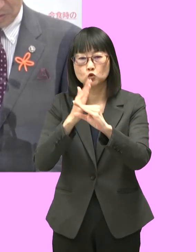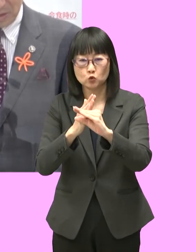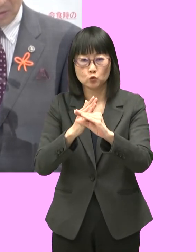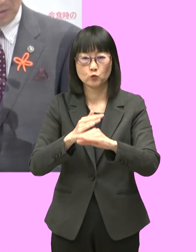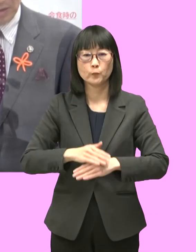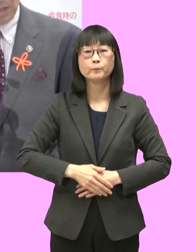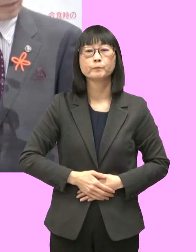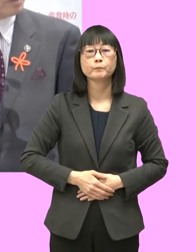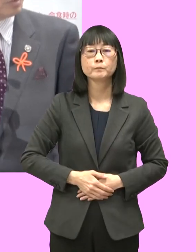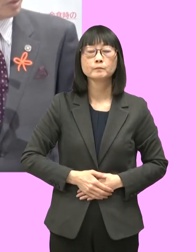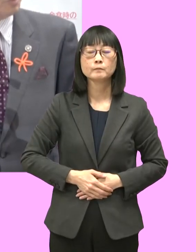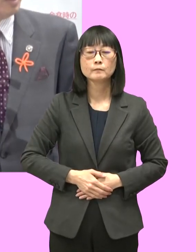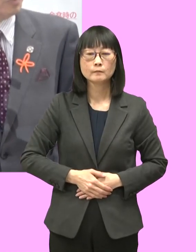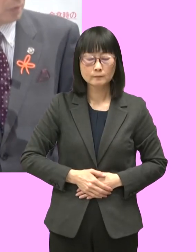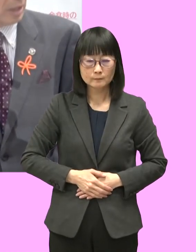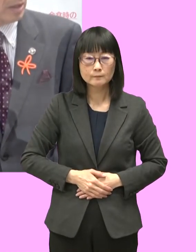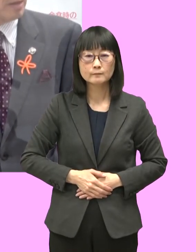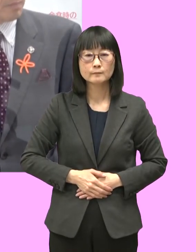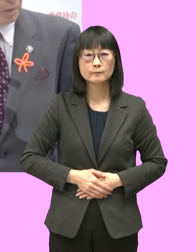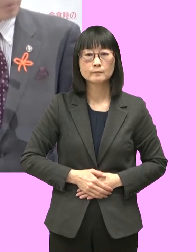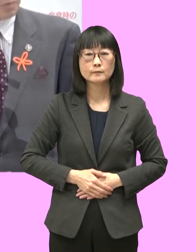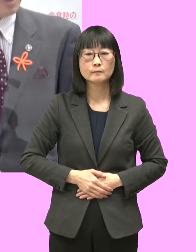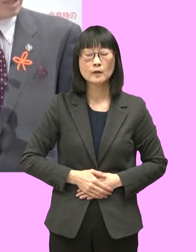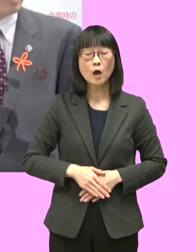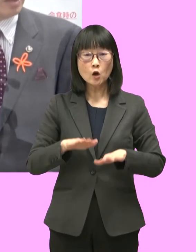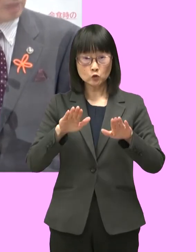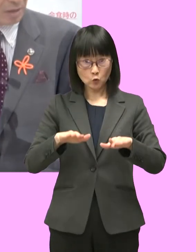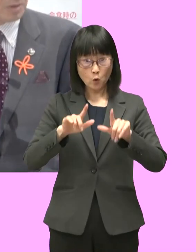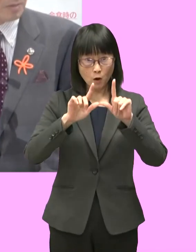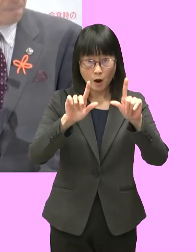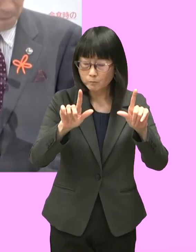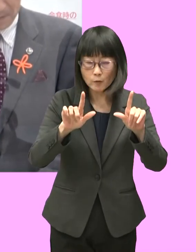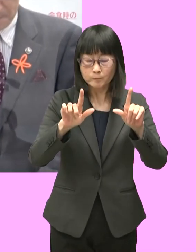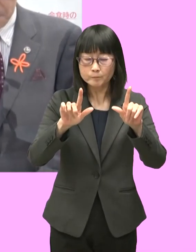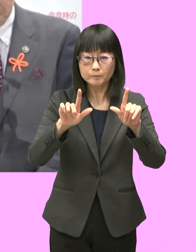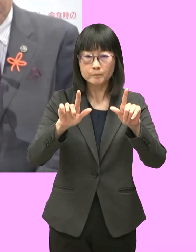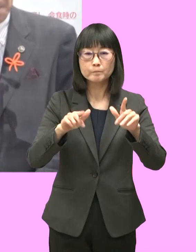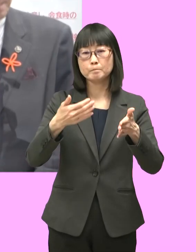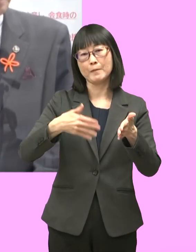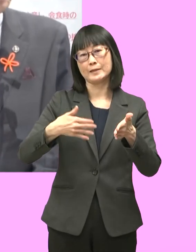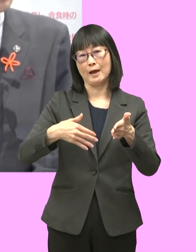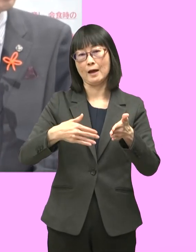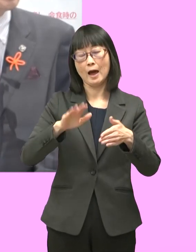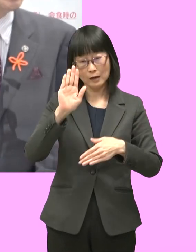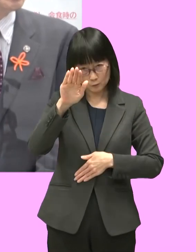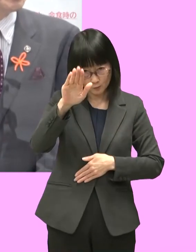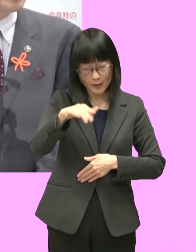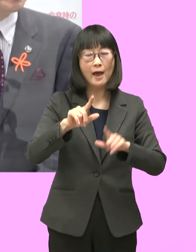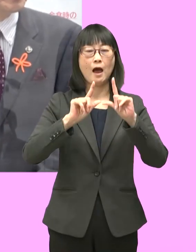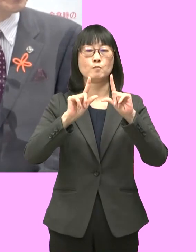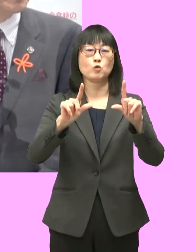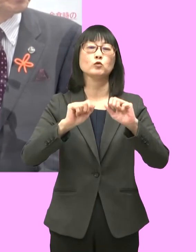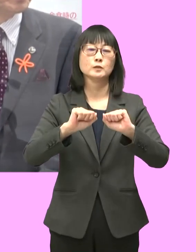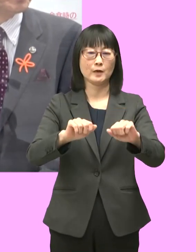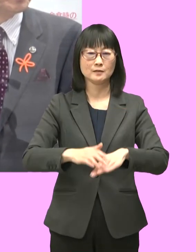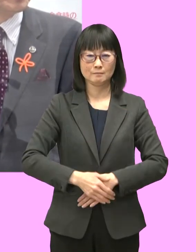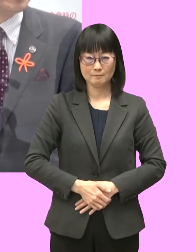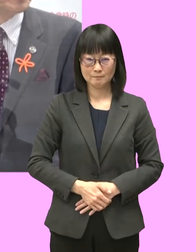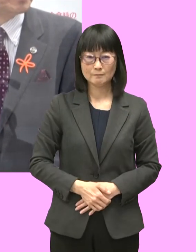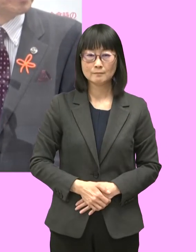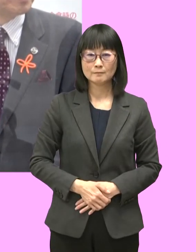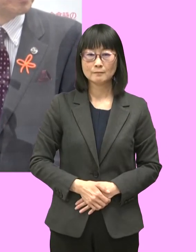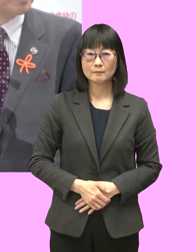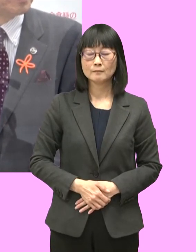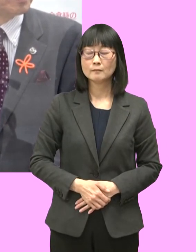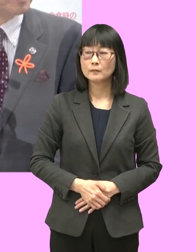何て言いますか、段階踏む必要があるので、まあ、今日はちょっと控えさせていただきます。 あとすいません、もう一つ子